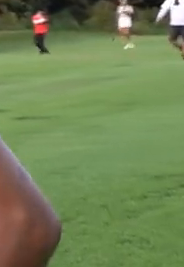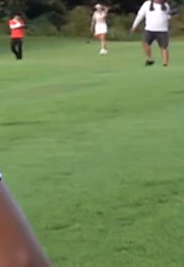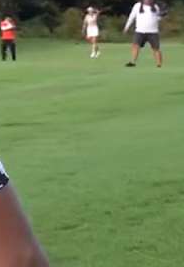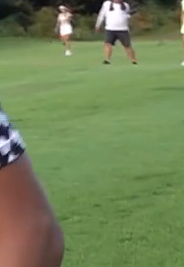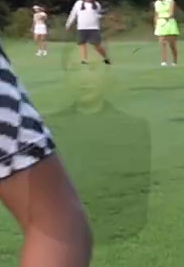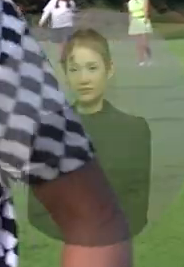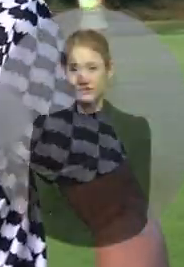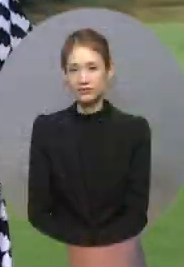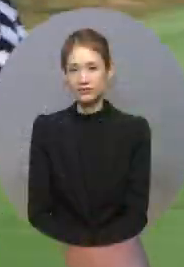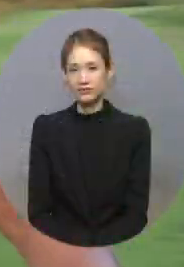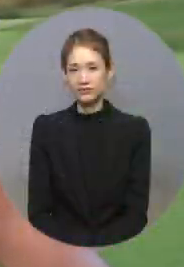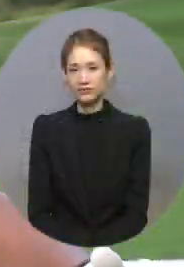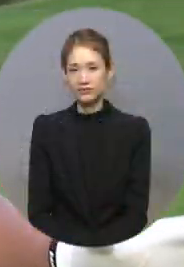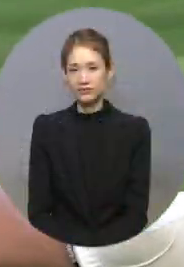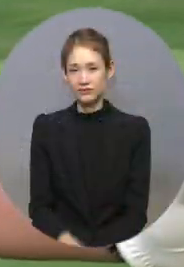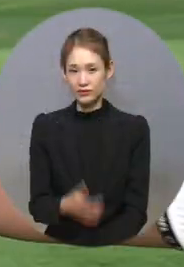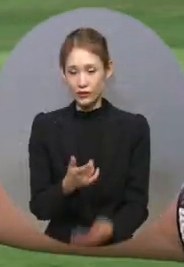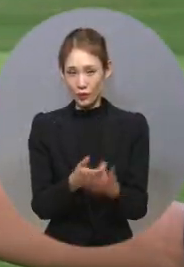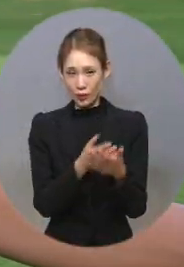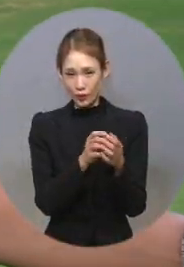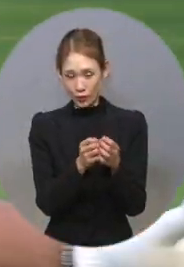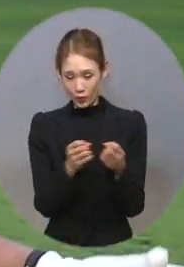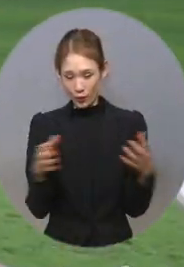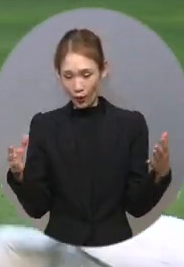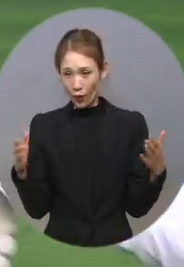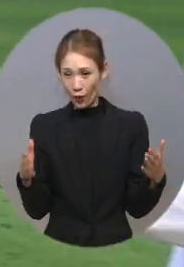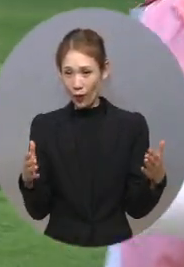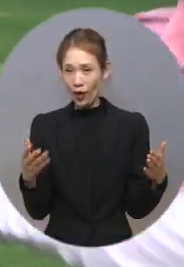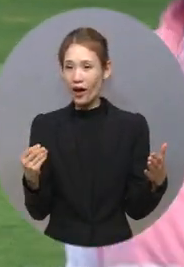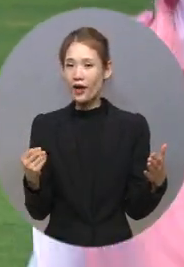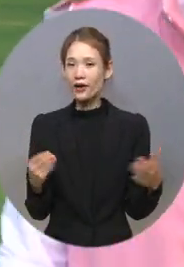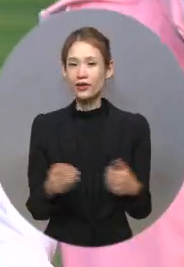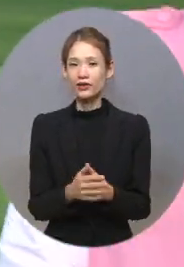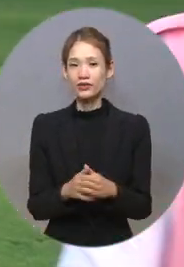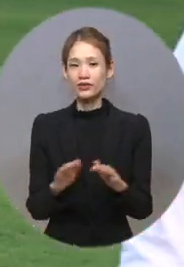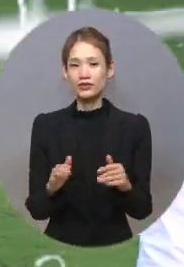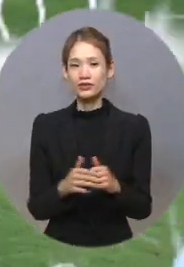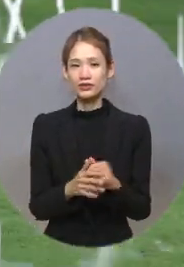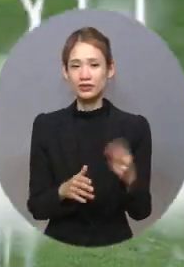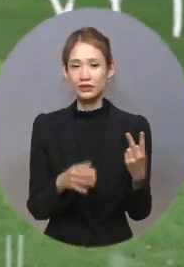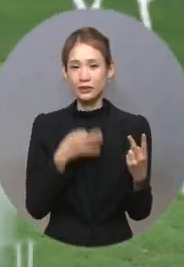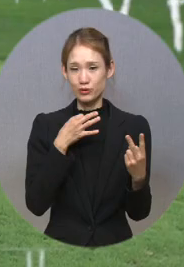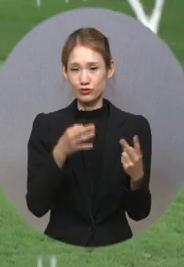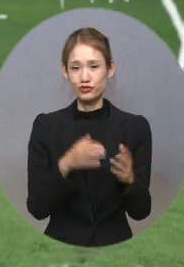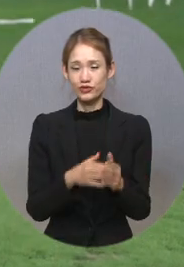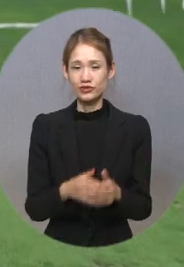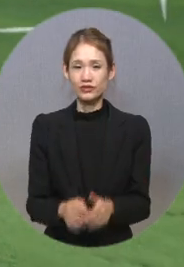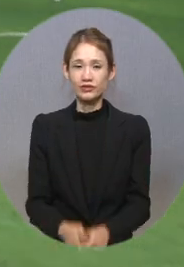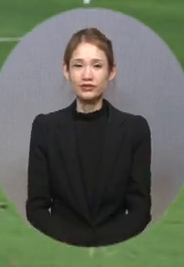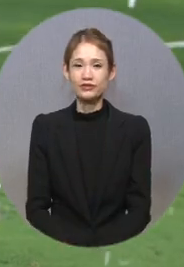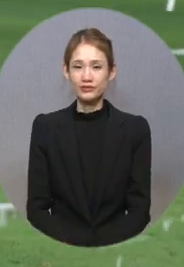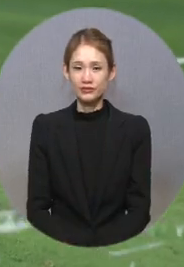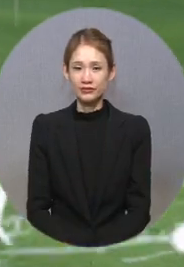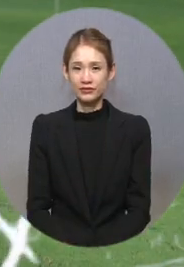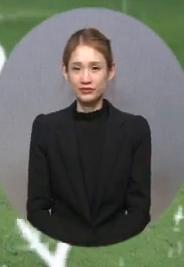아, 총거리가, 총거리가 몇인지 몰라서 나누지 못하겠네. 지금까지는 제가 200을 불러드렸는데. 200.